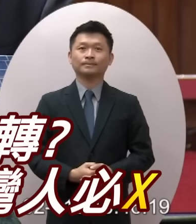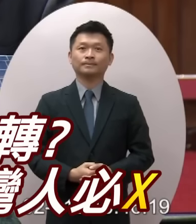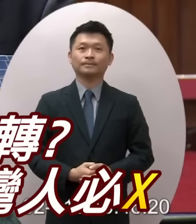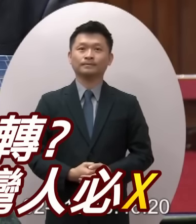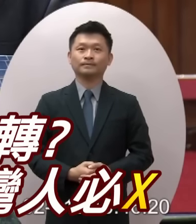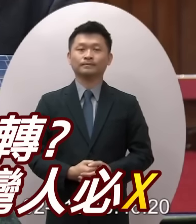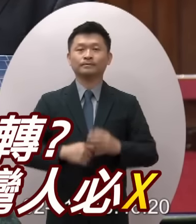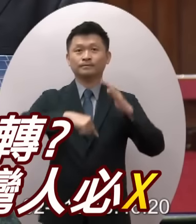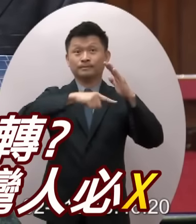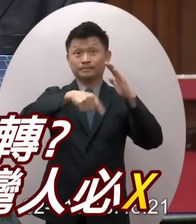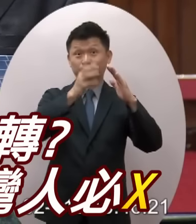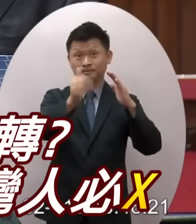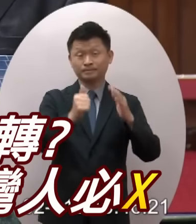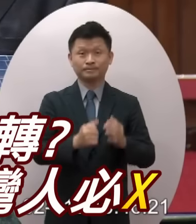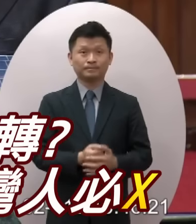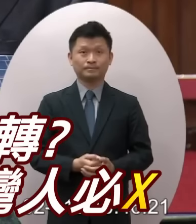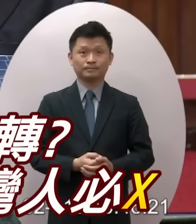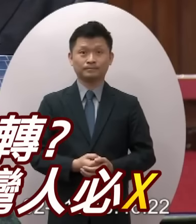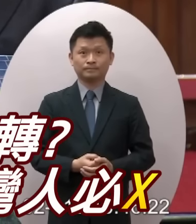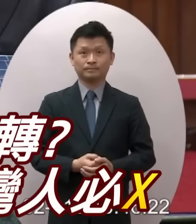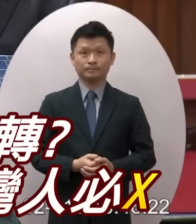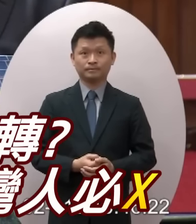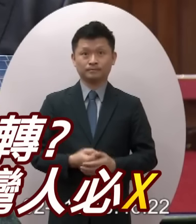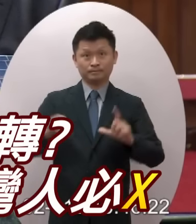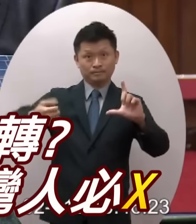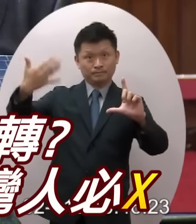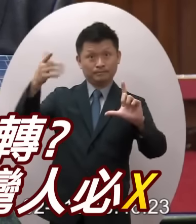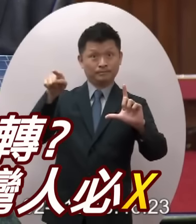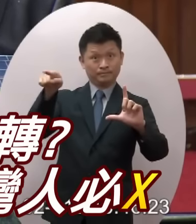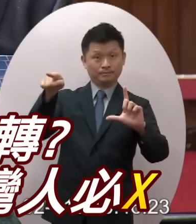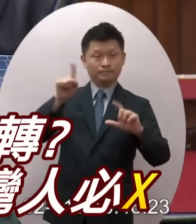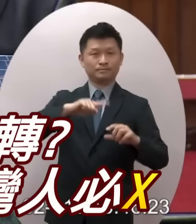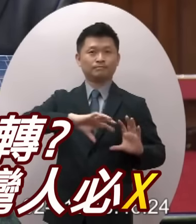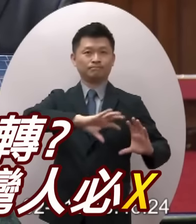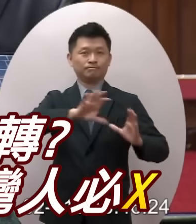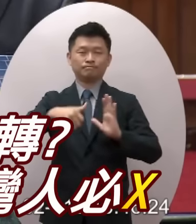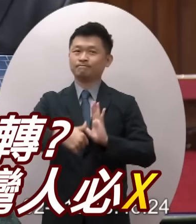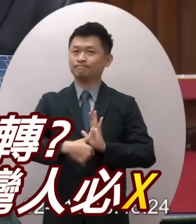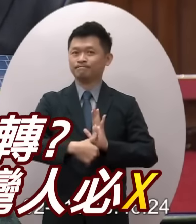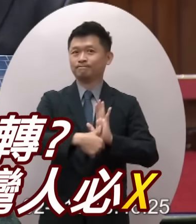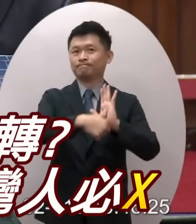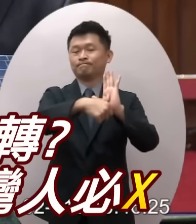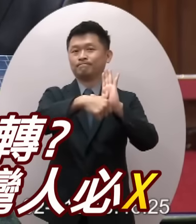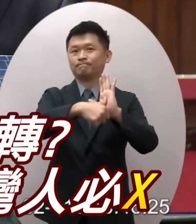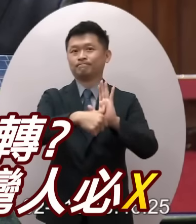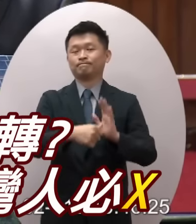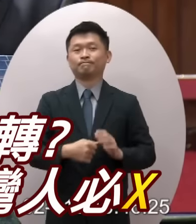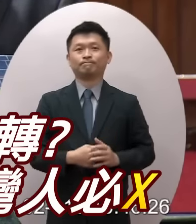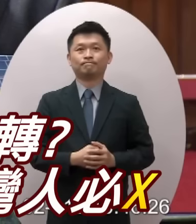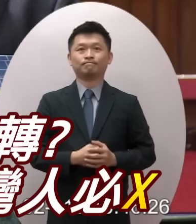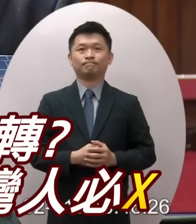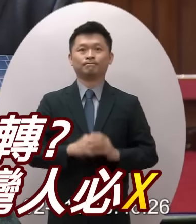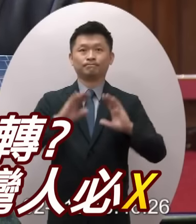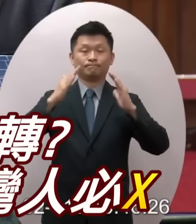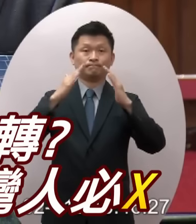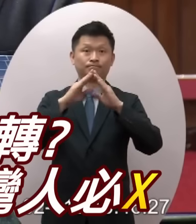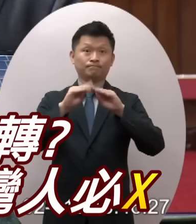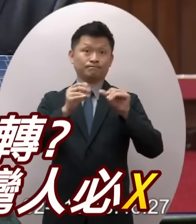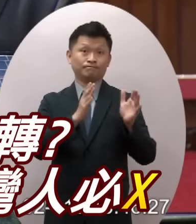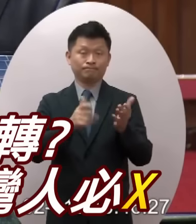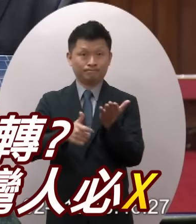院长。 是。 你这是世界第一名，国家第二十次